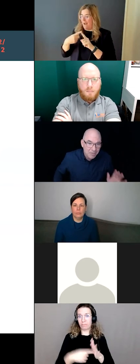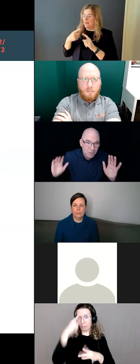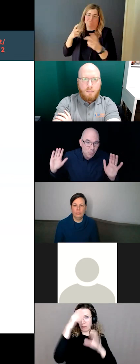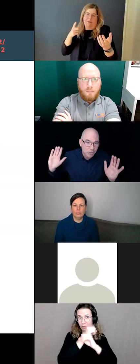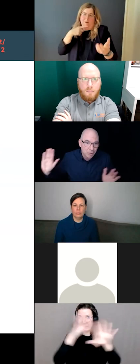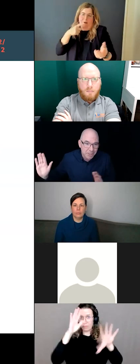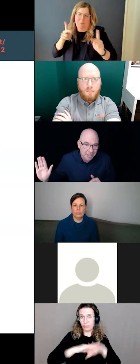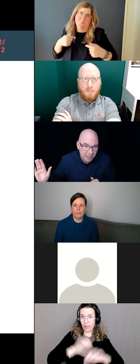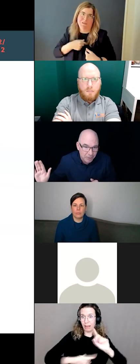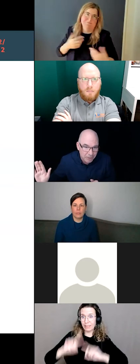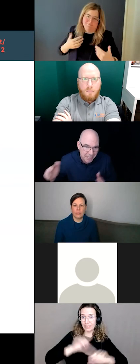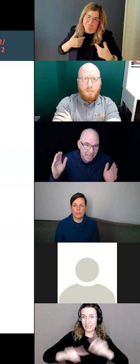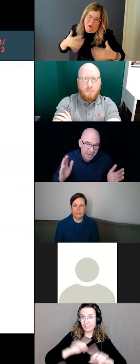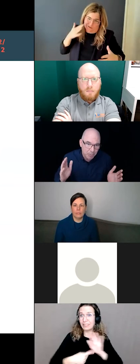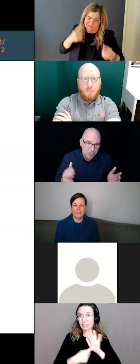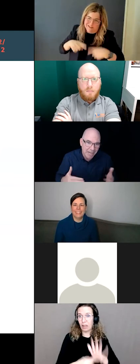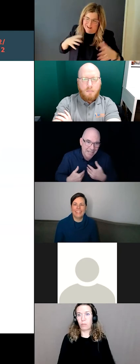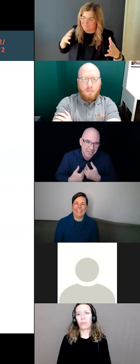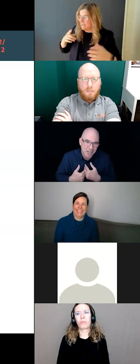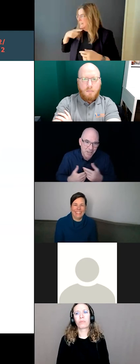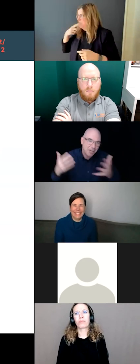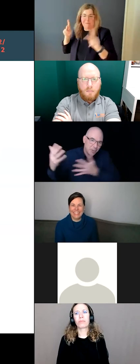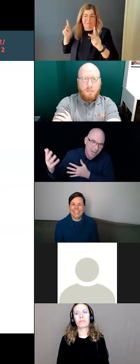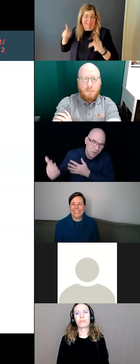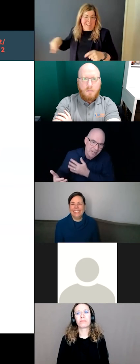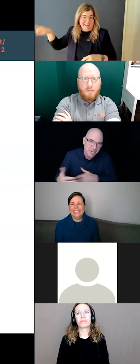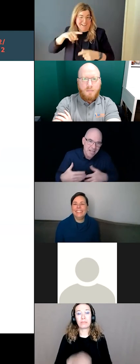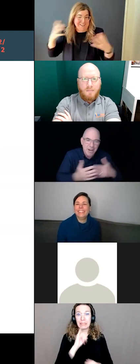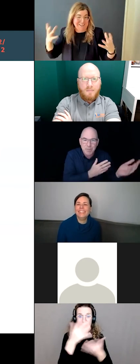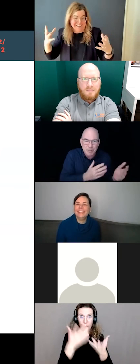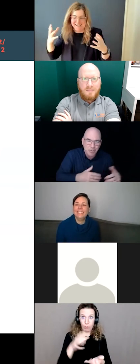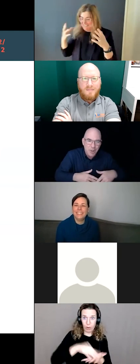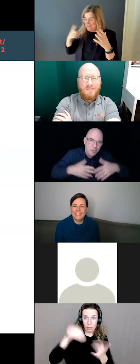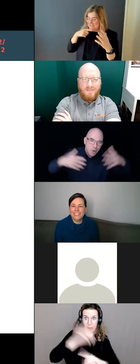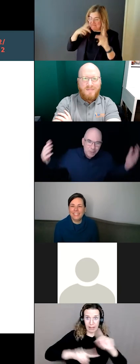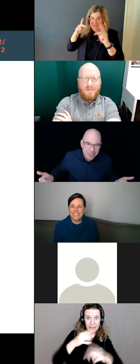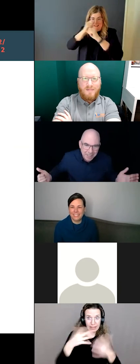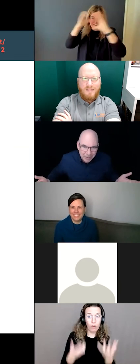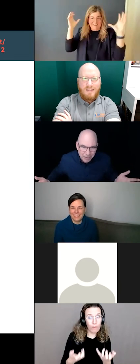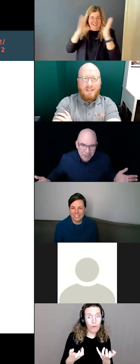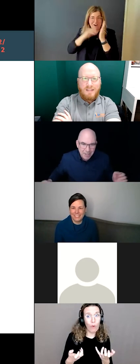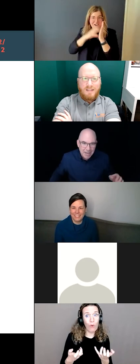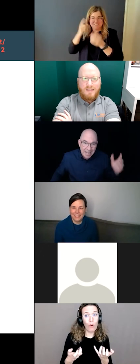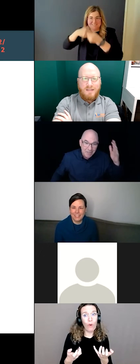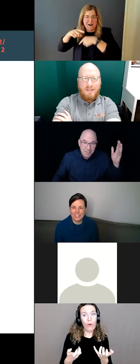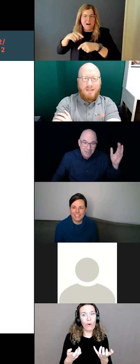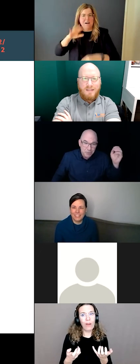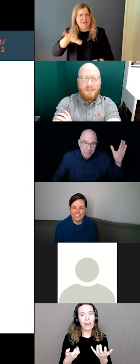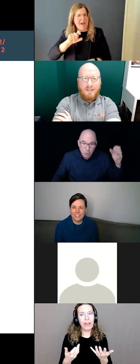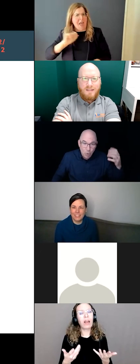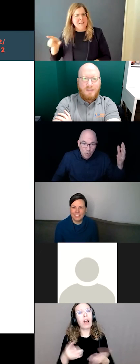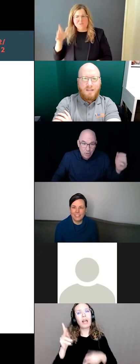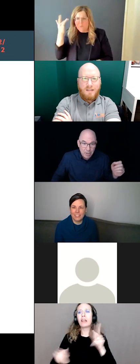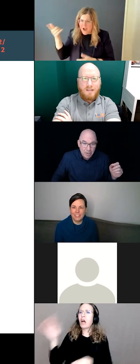Si nous avons cet objectif d'apprendre la langue des signes, mais donc il y a des gens qui veulent apprendre la